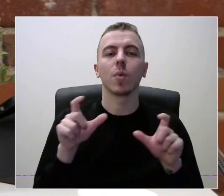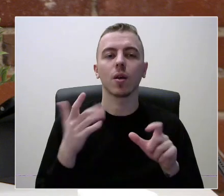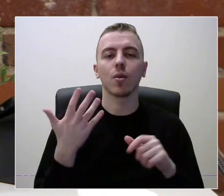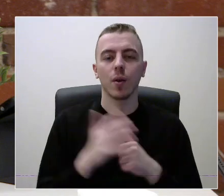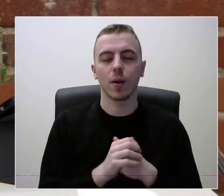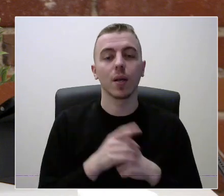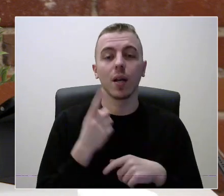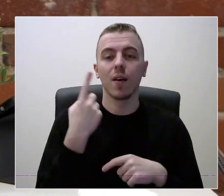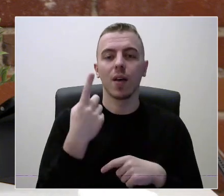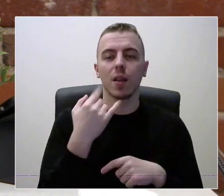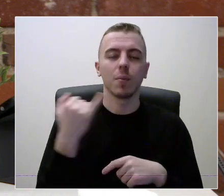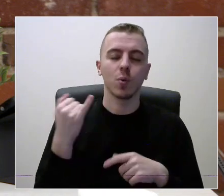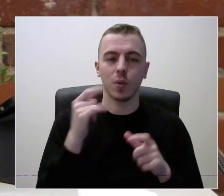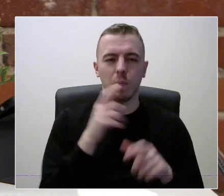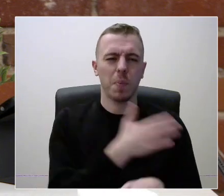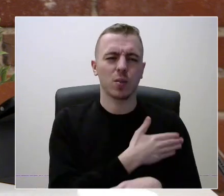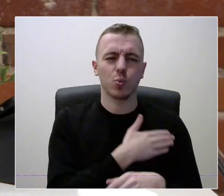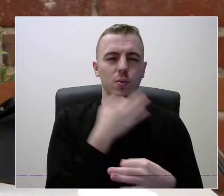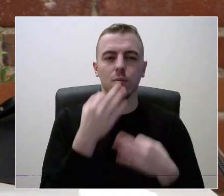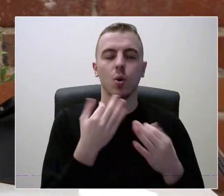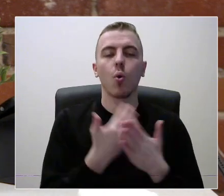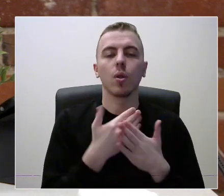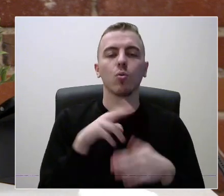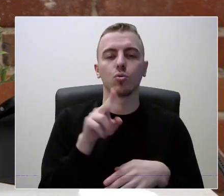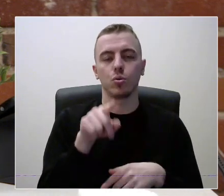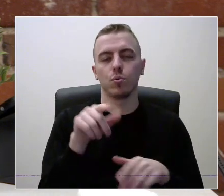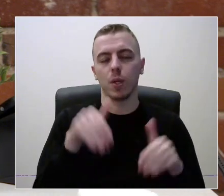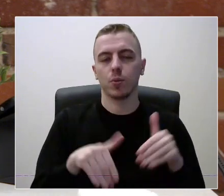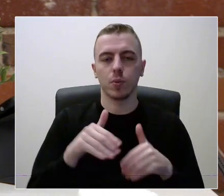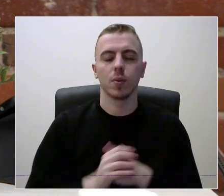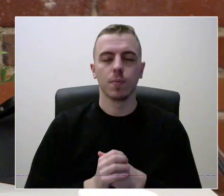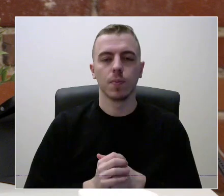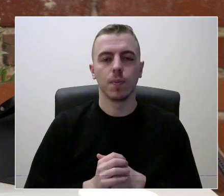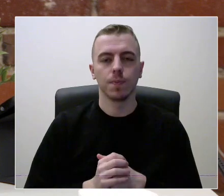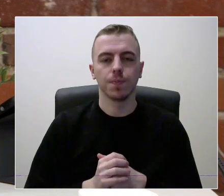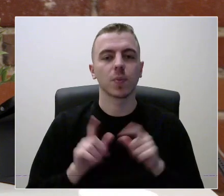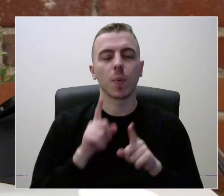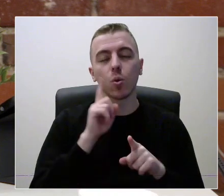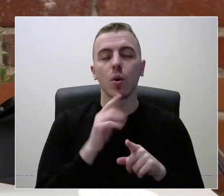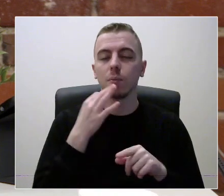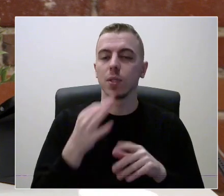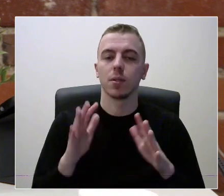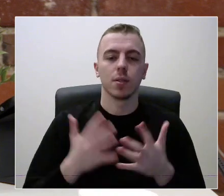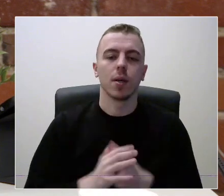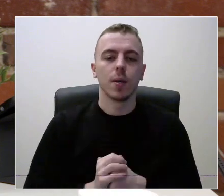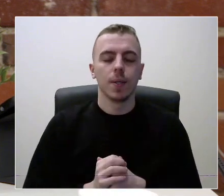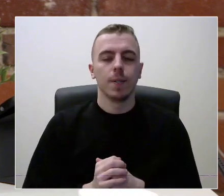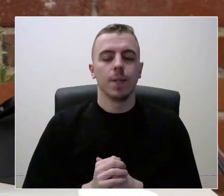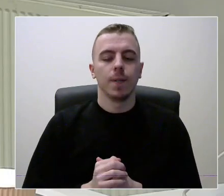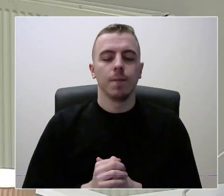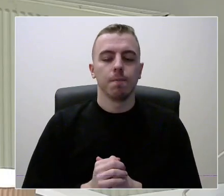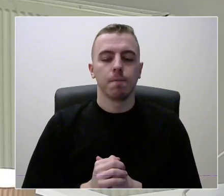minutė pabaigai, kodėl už jūs reikėtų balsuoti ir šiaip ką norit pasakyti, galbūt kas nebuvo aptarta mūsų